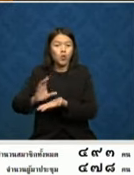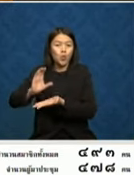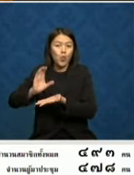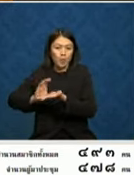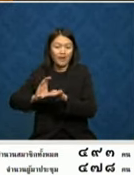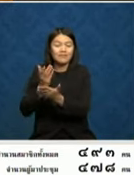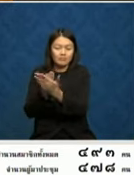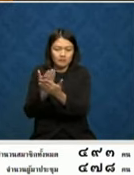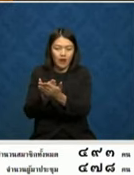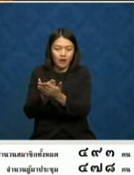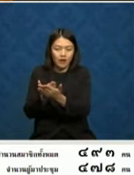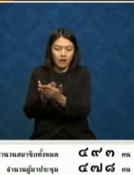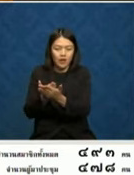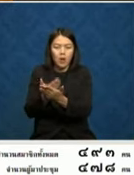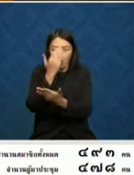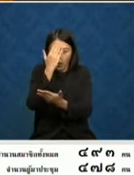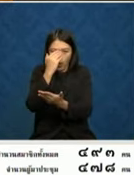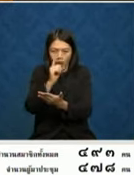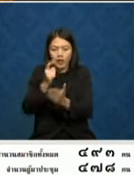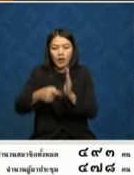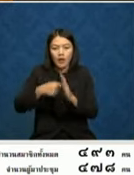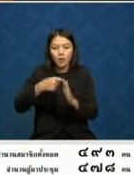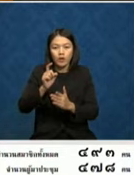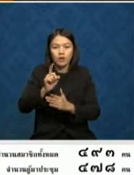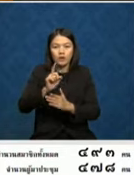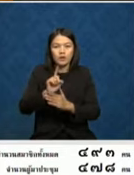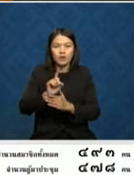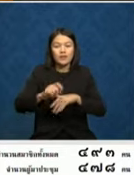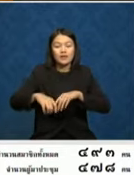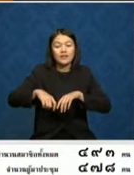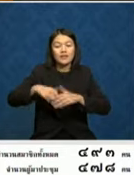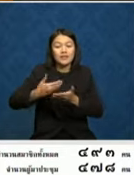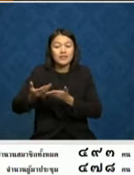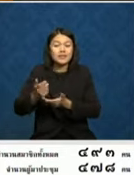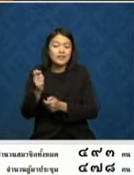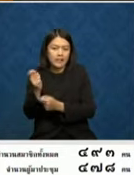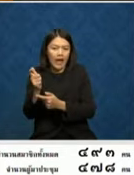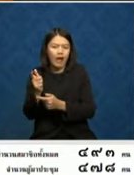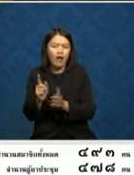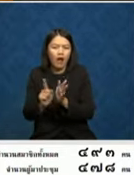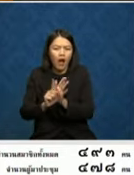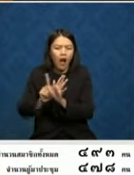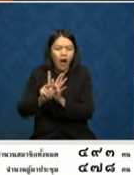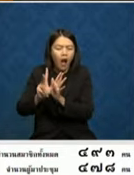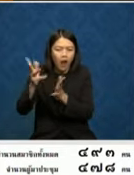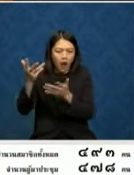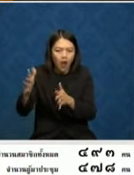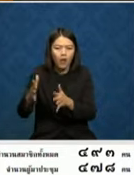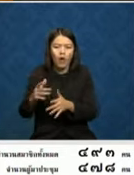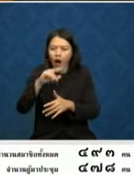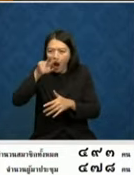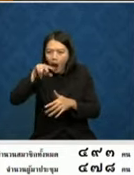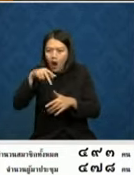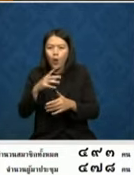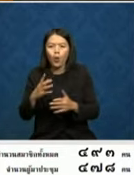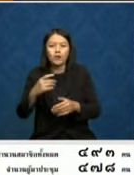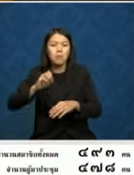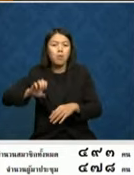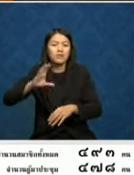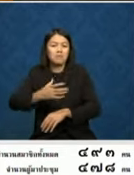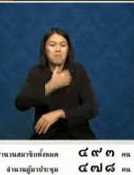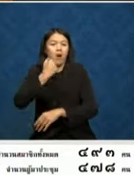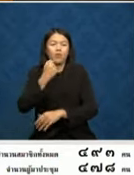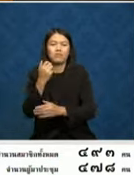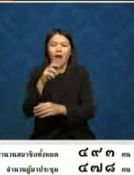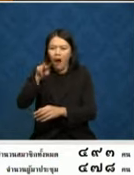พิ่มกรอบวงเงินเพราะสาเหตุก็คือจากการที่เราได้จัดซื้อจัดจ้างไปหลายครั้งเนี่ยไม่สามารถหาผู้ประกอบการเข้ามารับเหมาได้